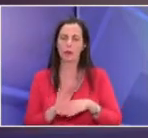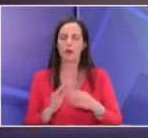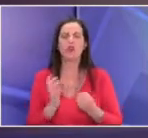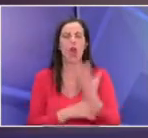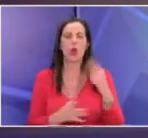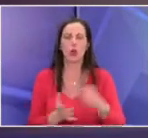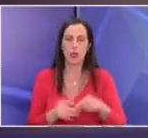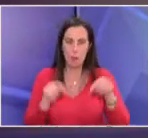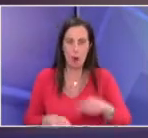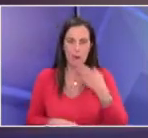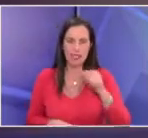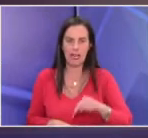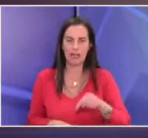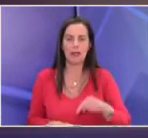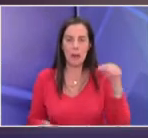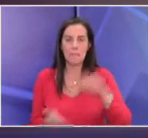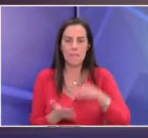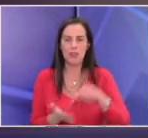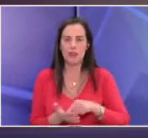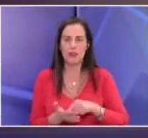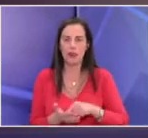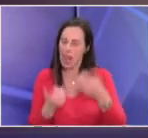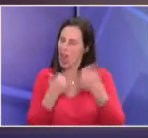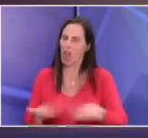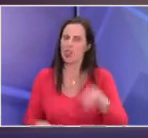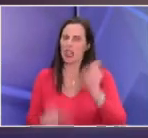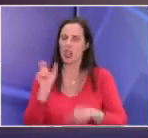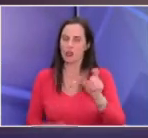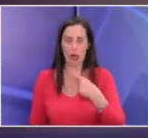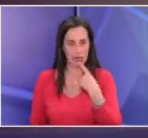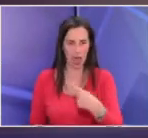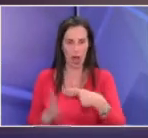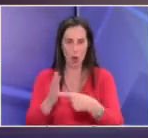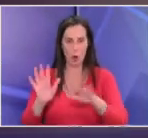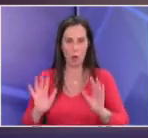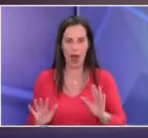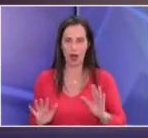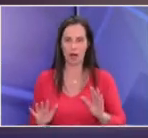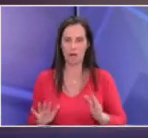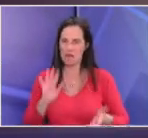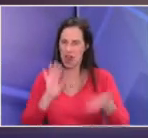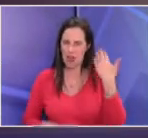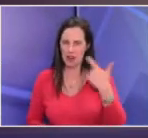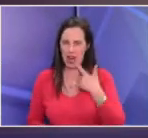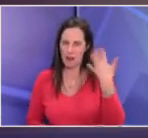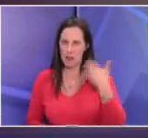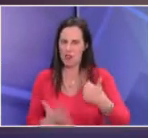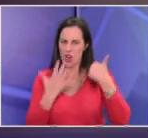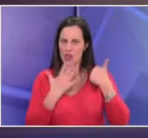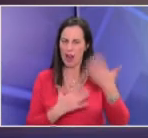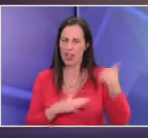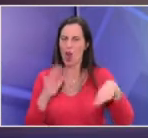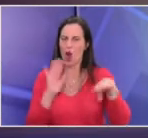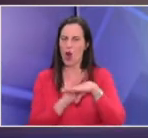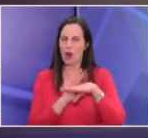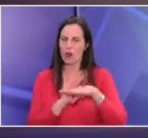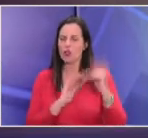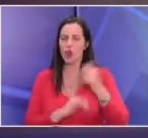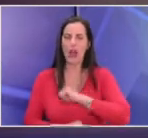אתה משלם, פה אתה עשית את זה ככה, אם אתה עצמאי, אתה משלם יותר. נכון. אני, תראה, יש לי מקום שקניתי